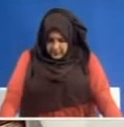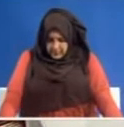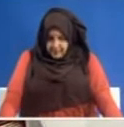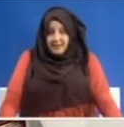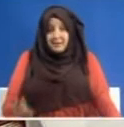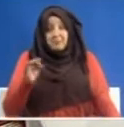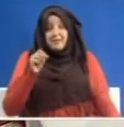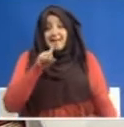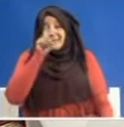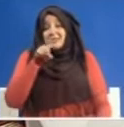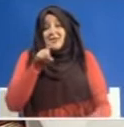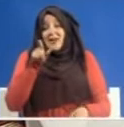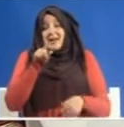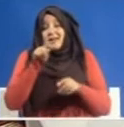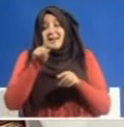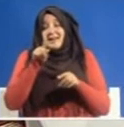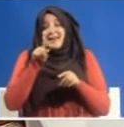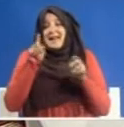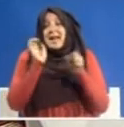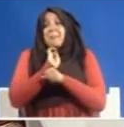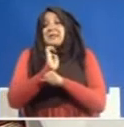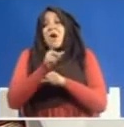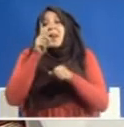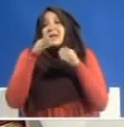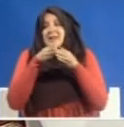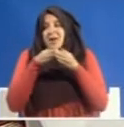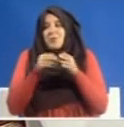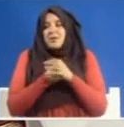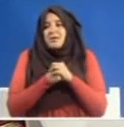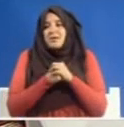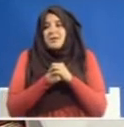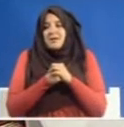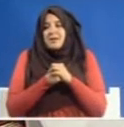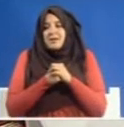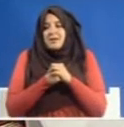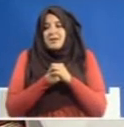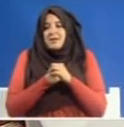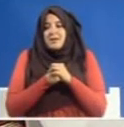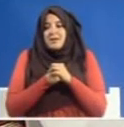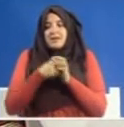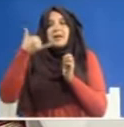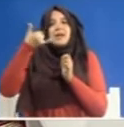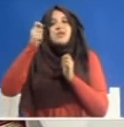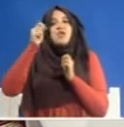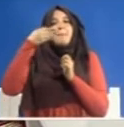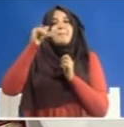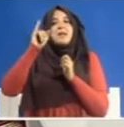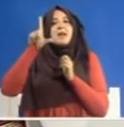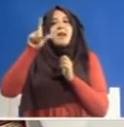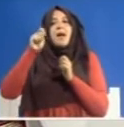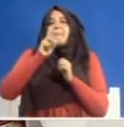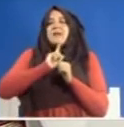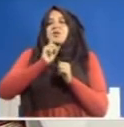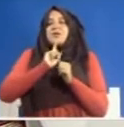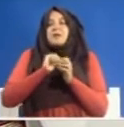يعني حصة هل سألوا؟ نعم هل سألوا، تفضلي اسمك ومن أين؟ سميرة من بيتي. الله يبارك، تفضلي